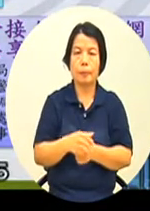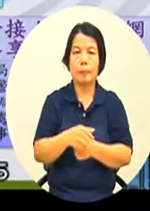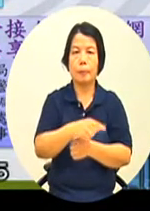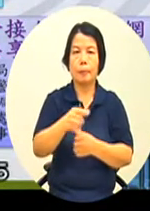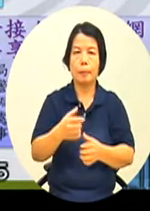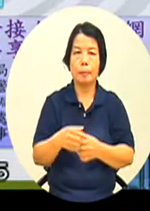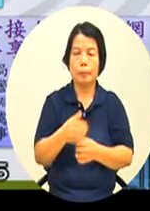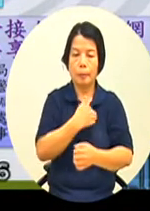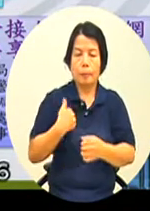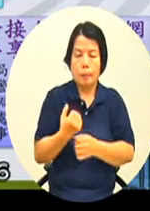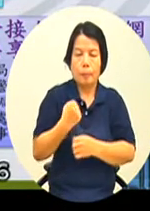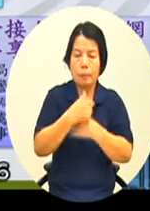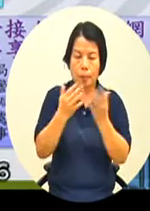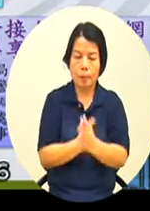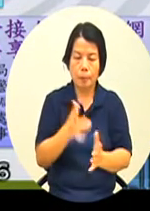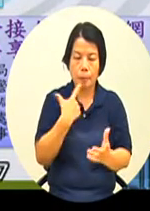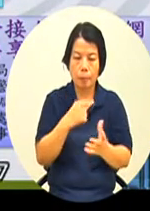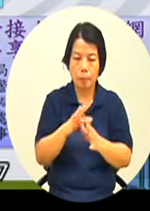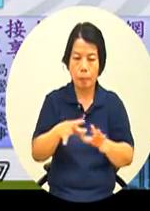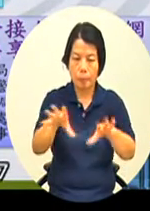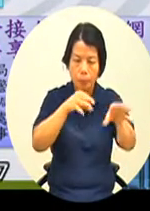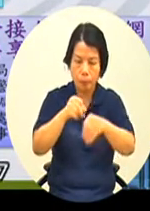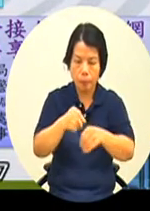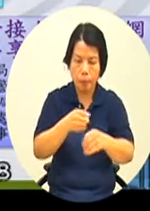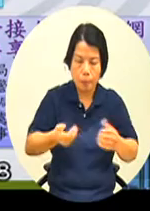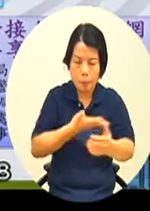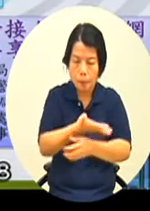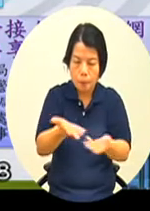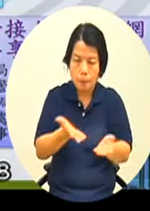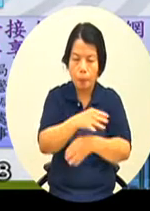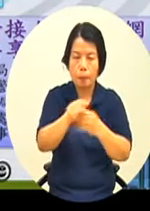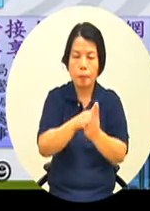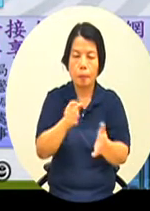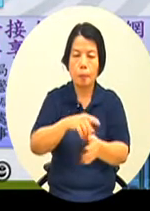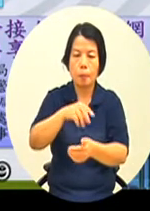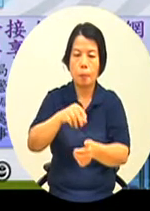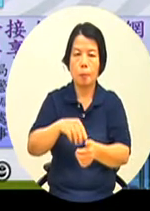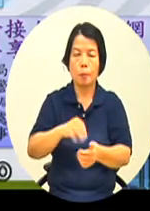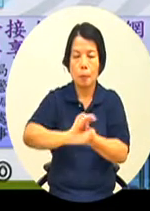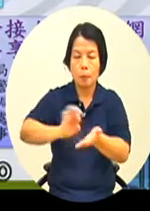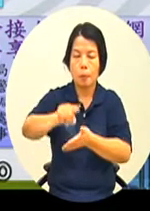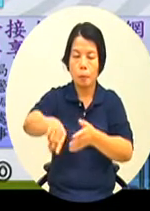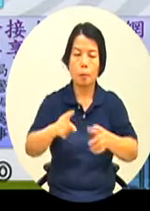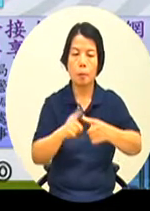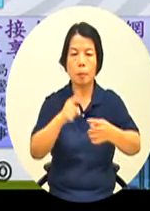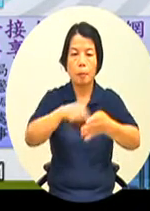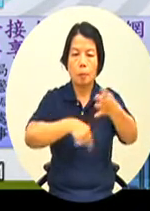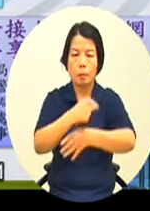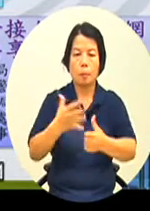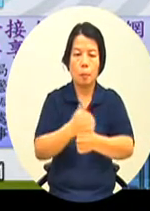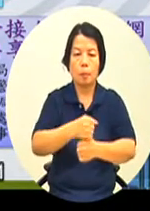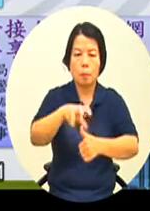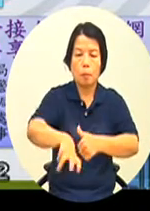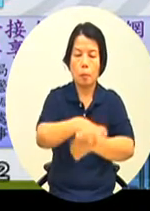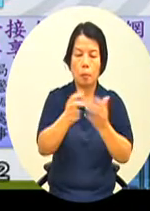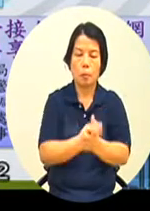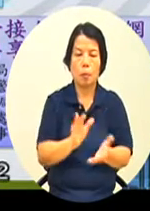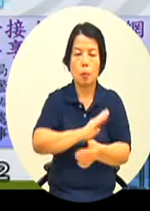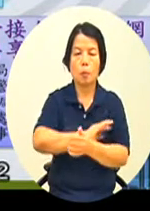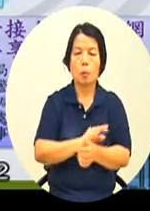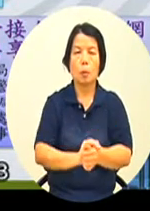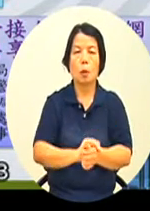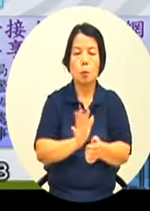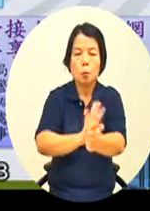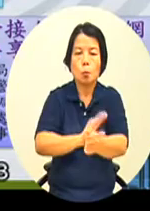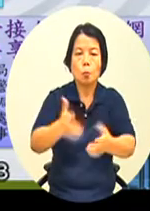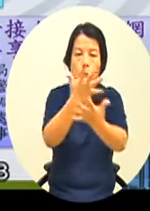个，我们善用资讯分析，提升决策品质，运用人事行政总处人事服务网 ECPA 以及我